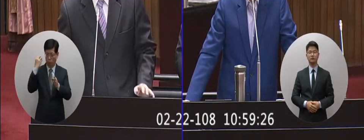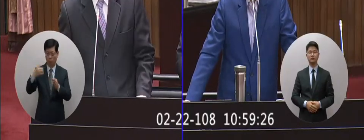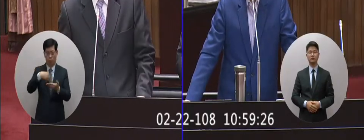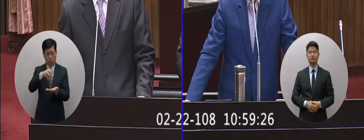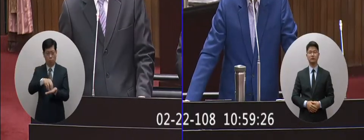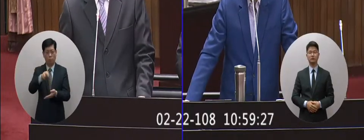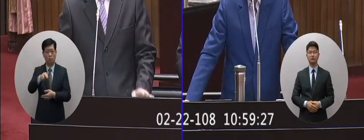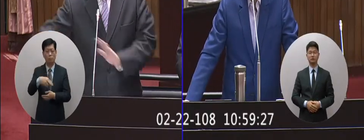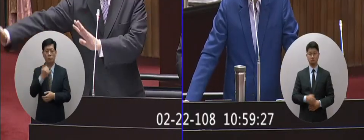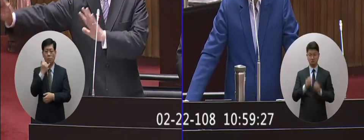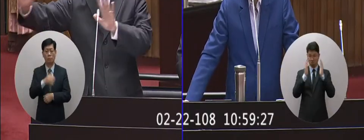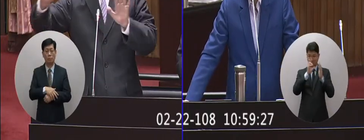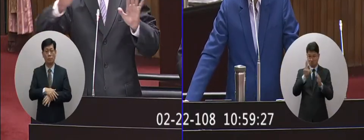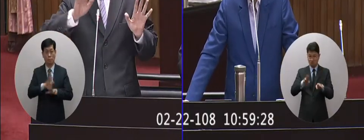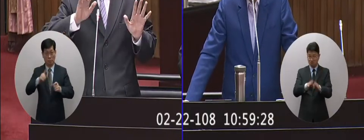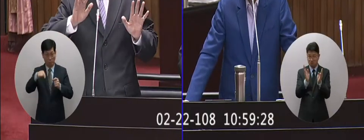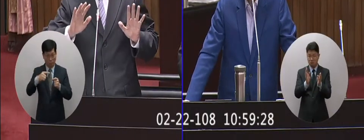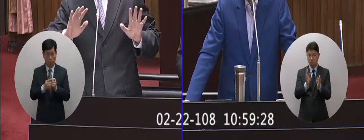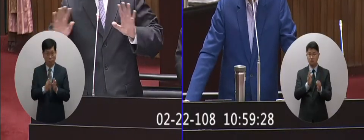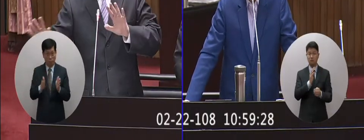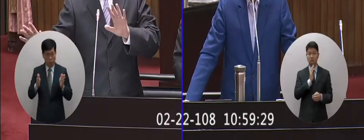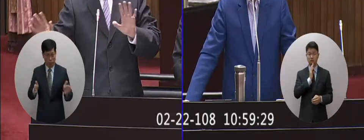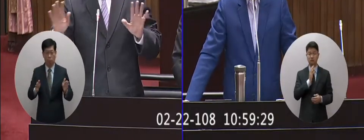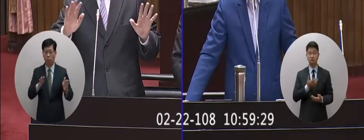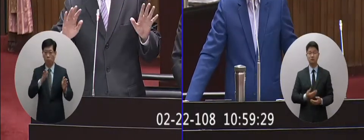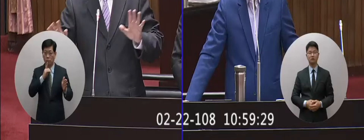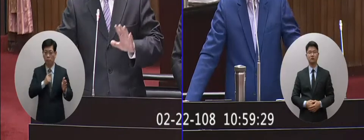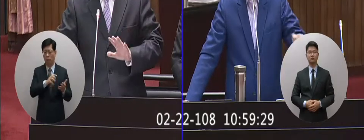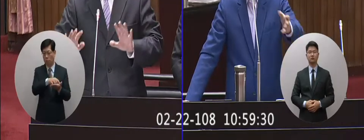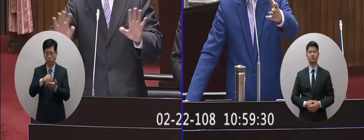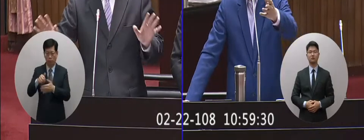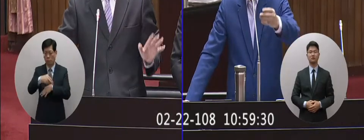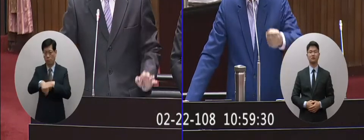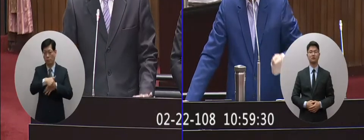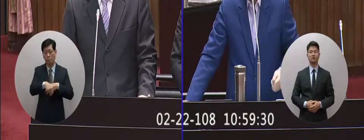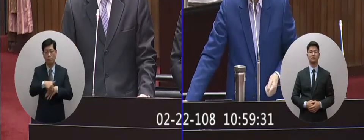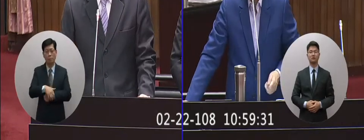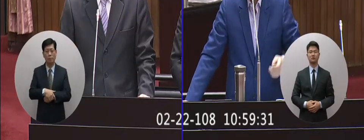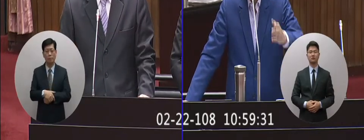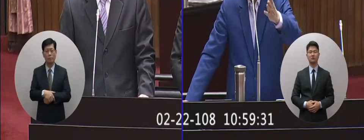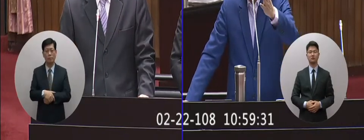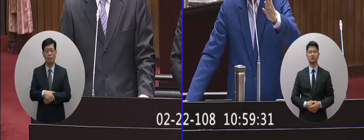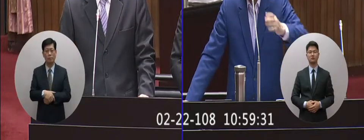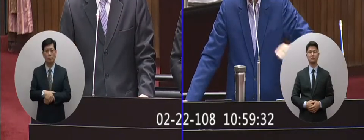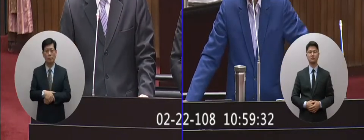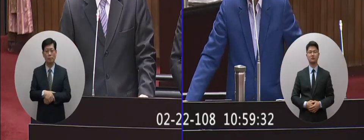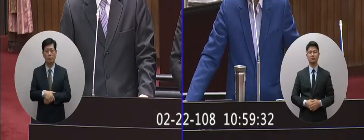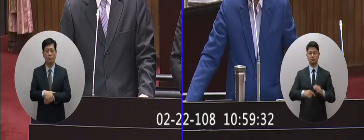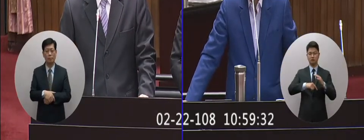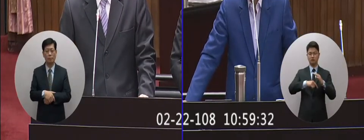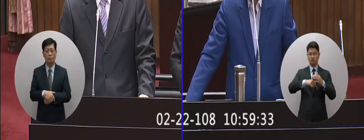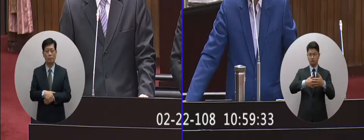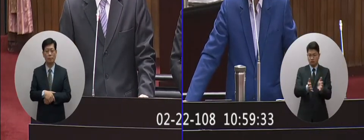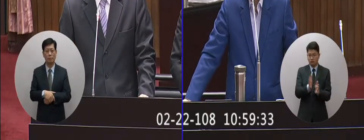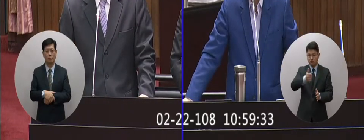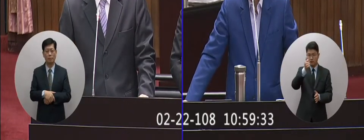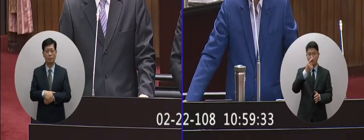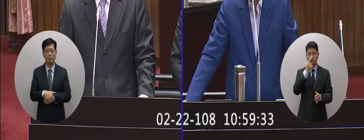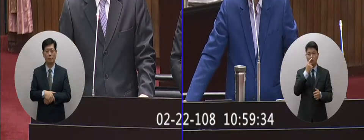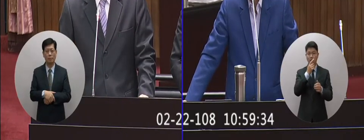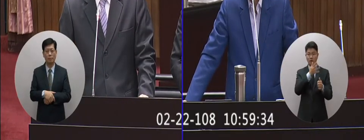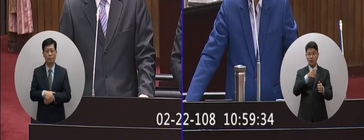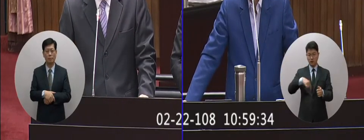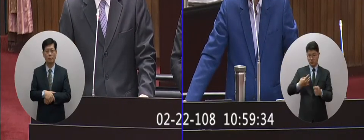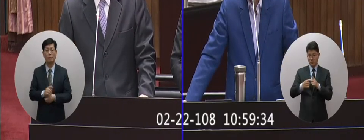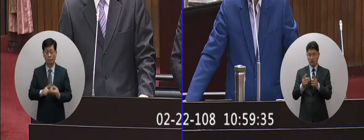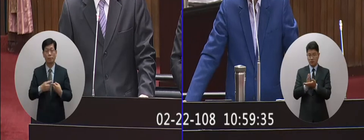出来，对， 正式出来。 今年一整年都是在做相关的一些规划，整个、 哎、那个哎，部长，自然人凭证也是你们发